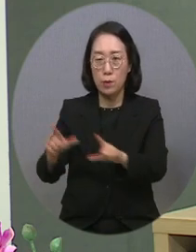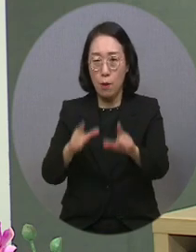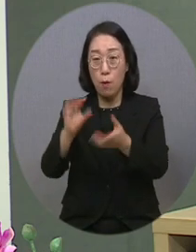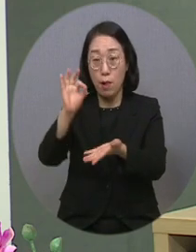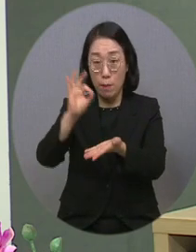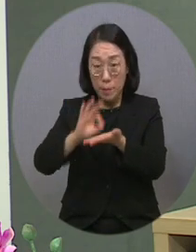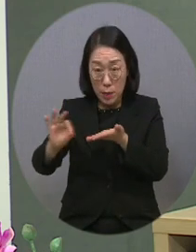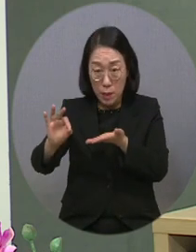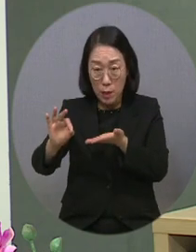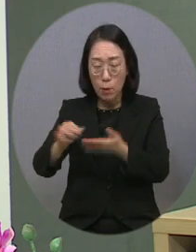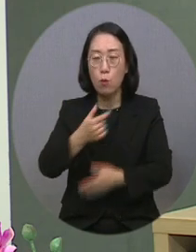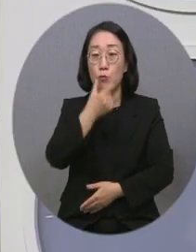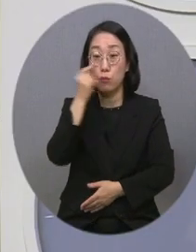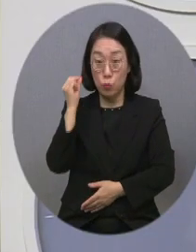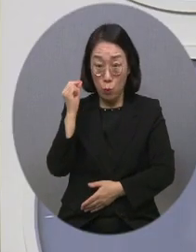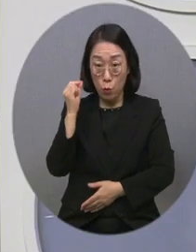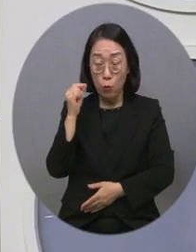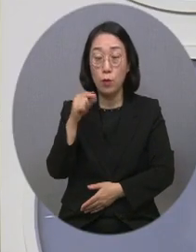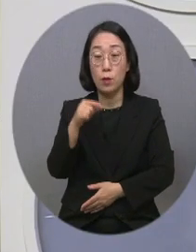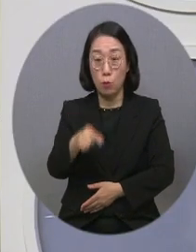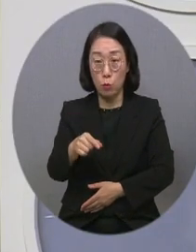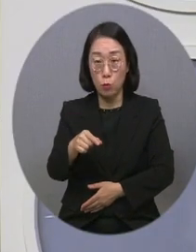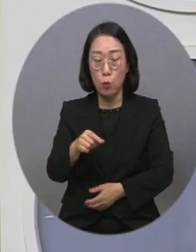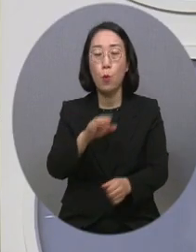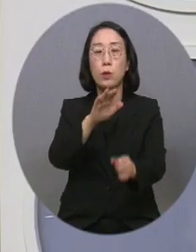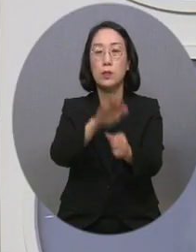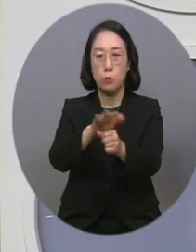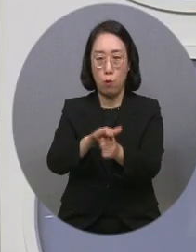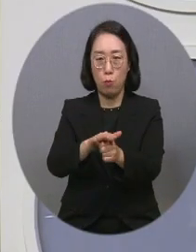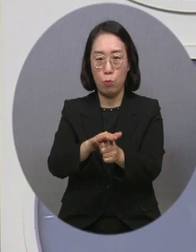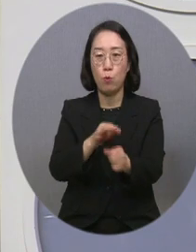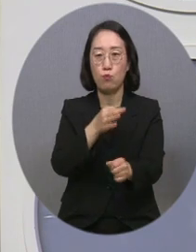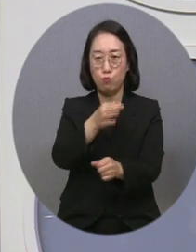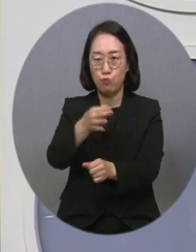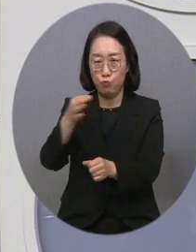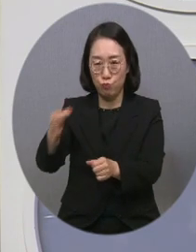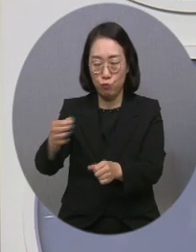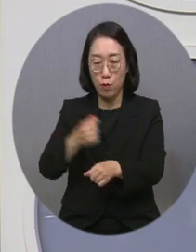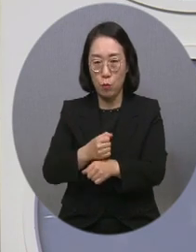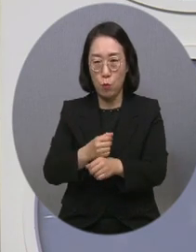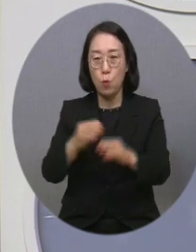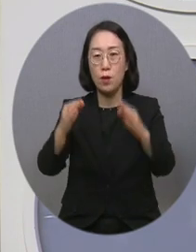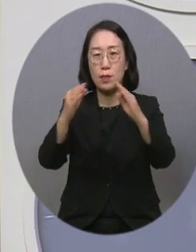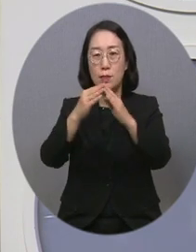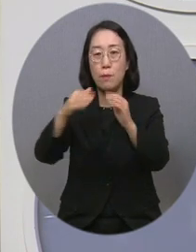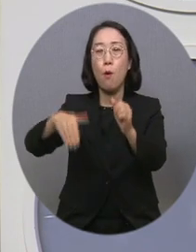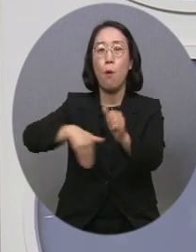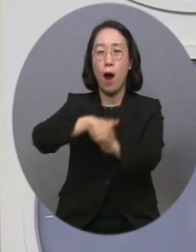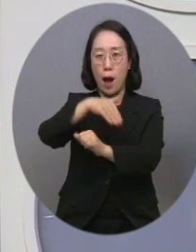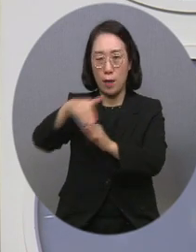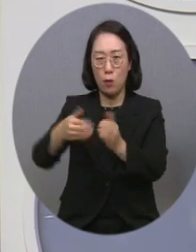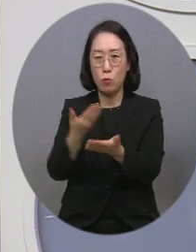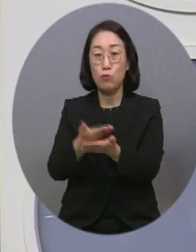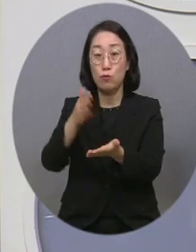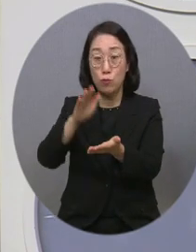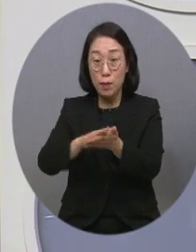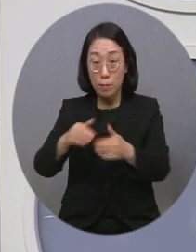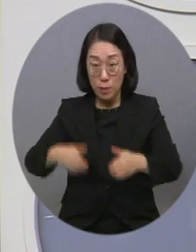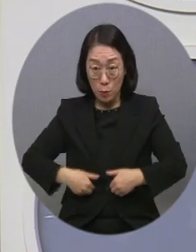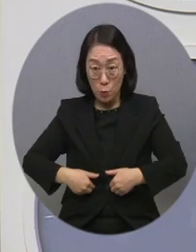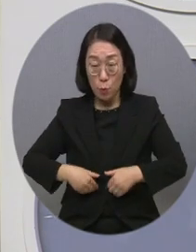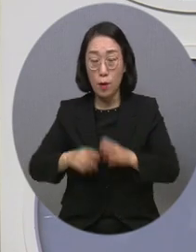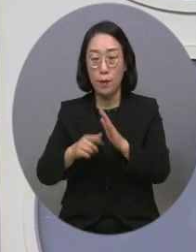공동 모금회가 이제 의료비하고 생계비 이런 것도 지원도 해주고 그다음에 주거 환경 개선이라 할지 이런 부분들도